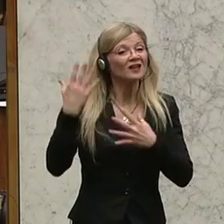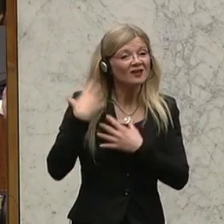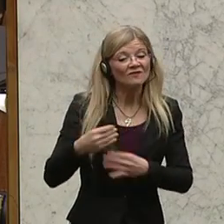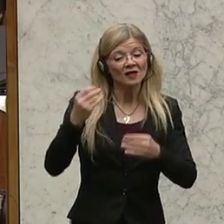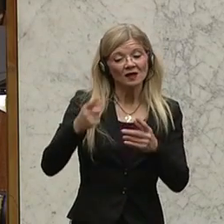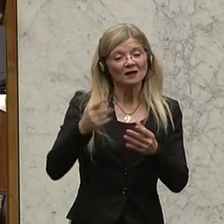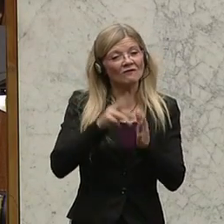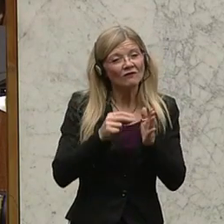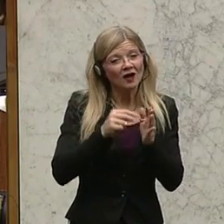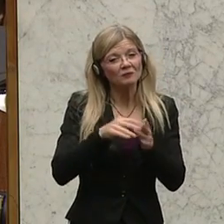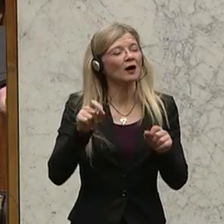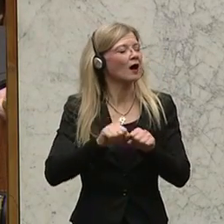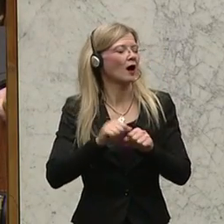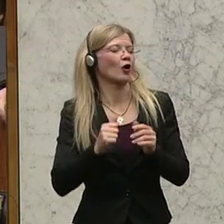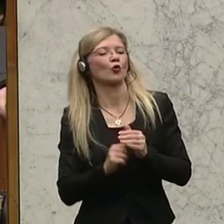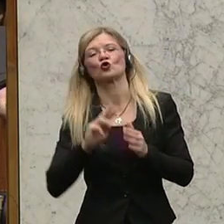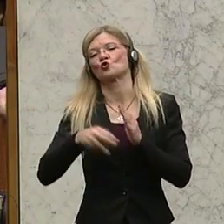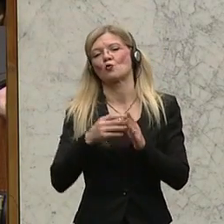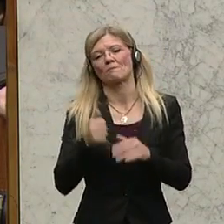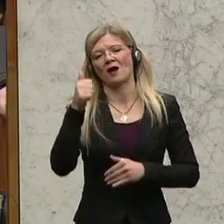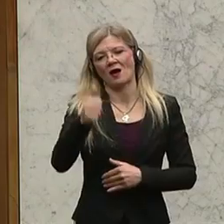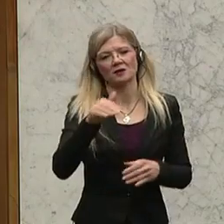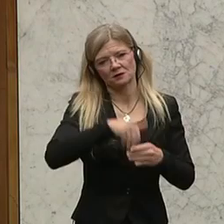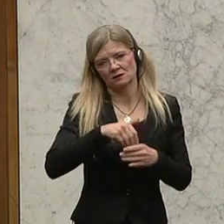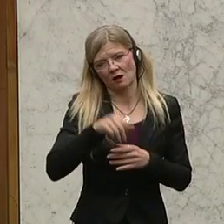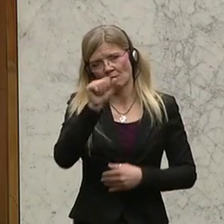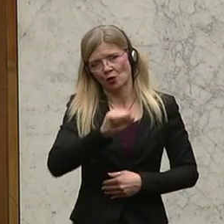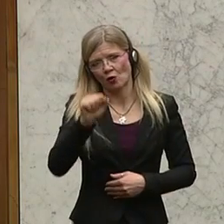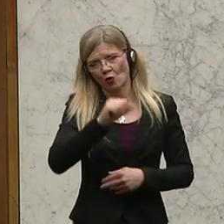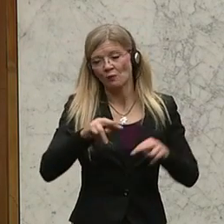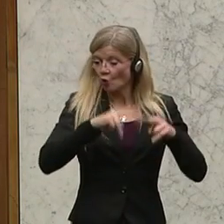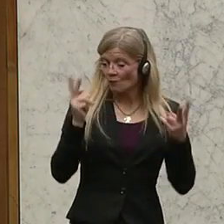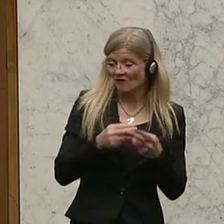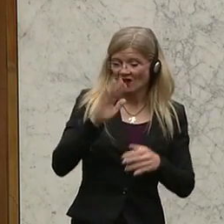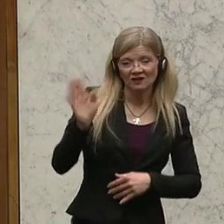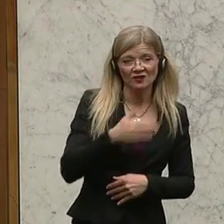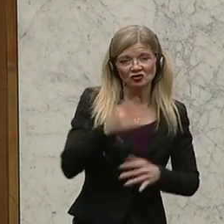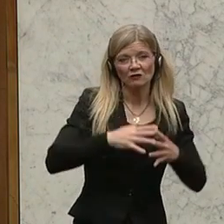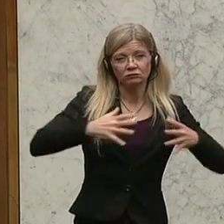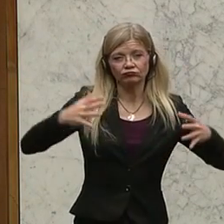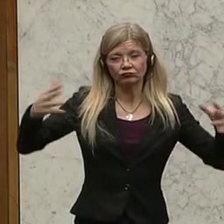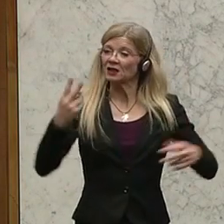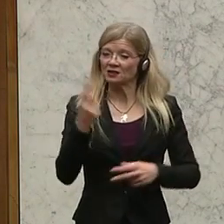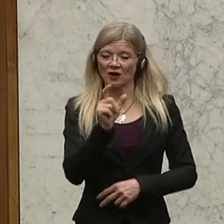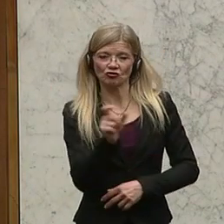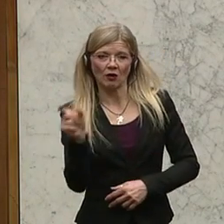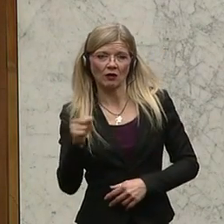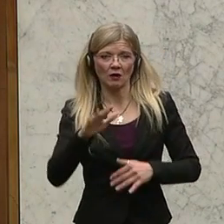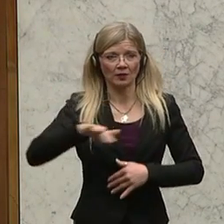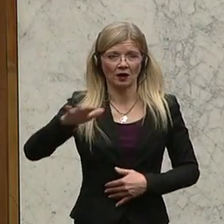in Europa. Die Umweltwirtschaft wächst dynamisch im zweistelligen Bereich und die Landwirtschaft ist überhaupt